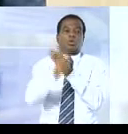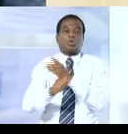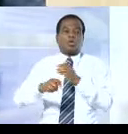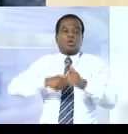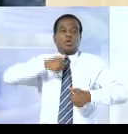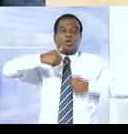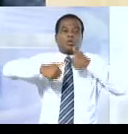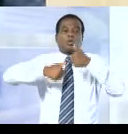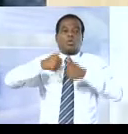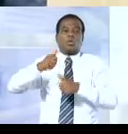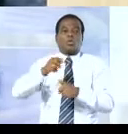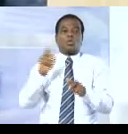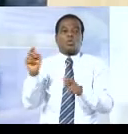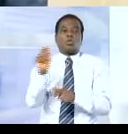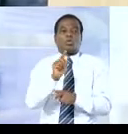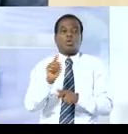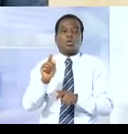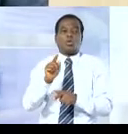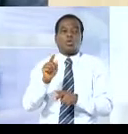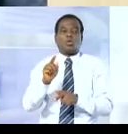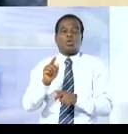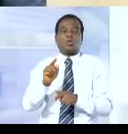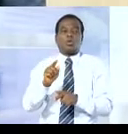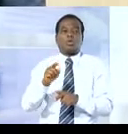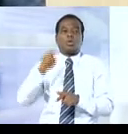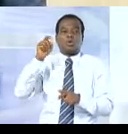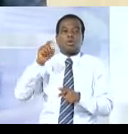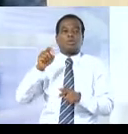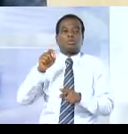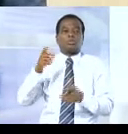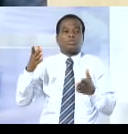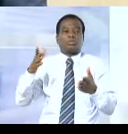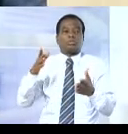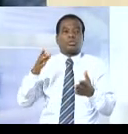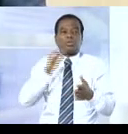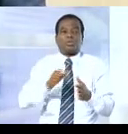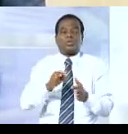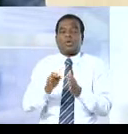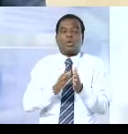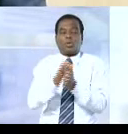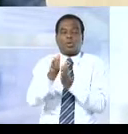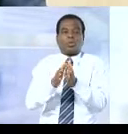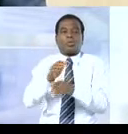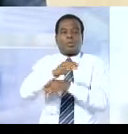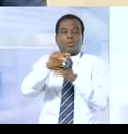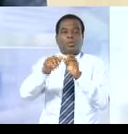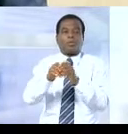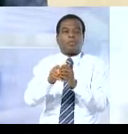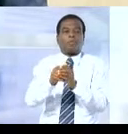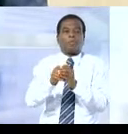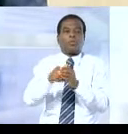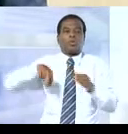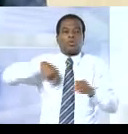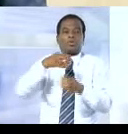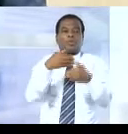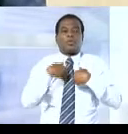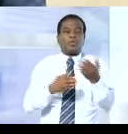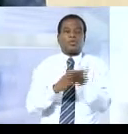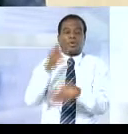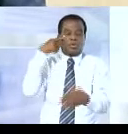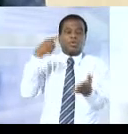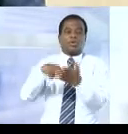culturels ou d'intérêts communs au sein du Conseil de l'Entente. Nous avons bien